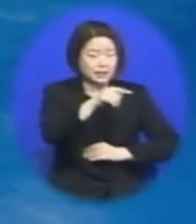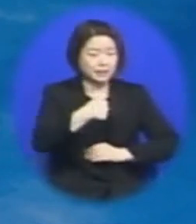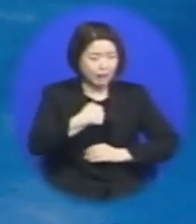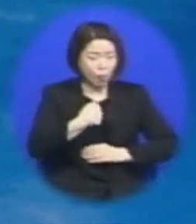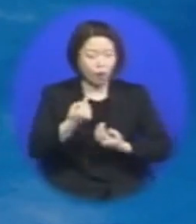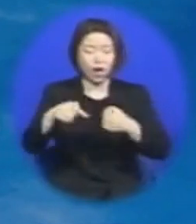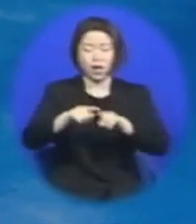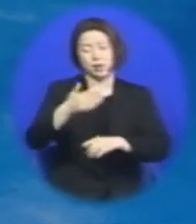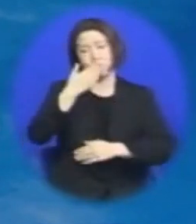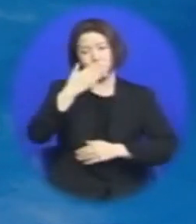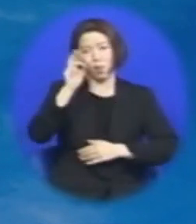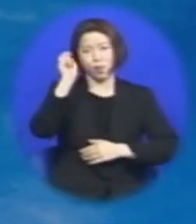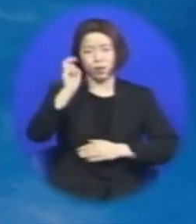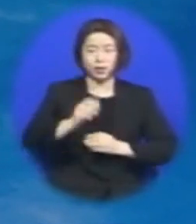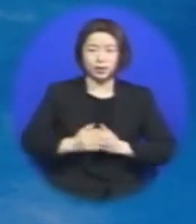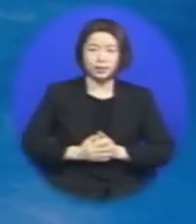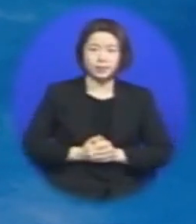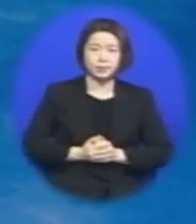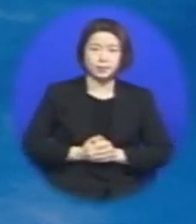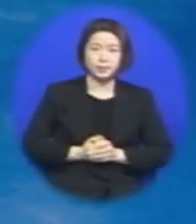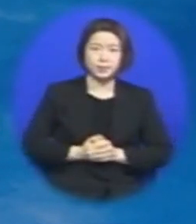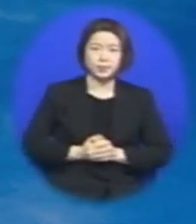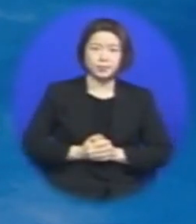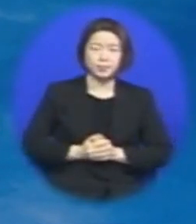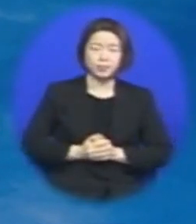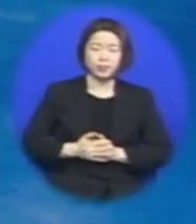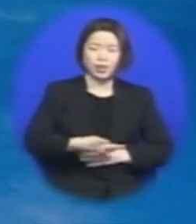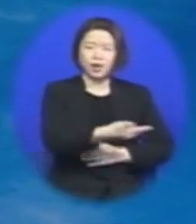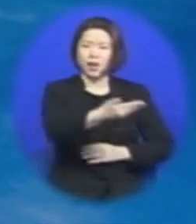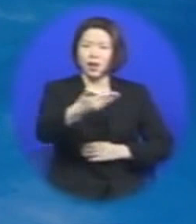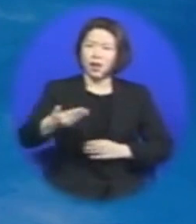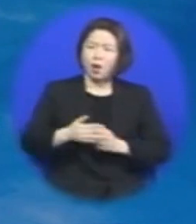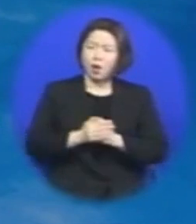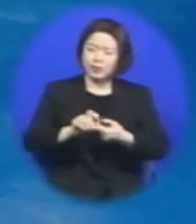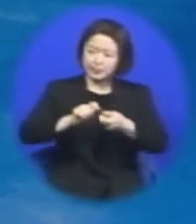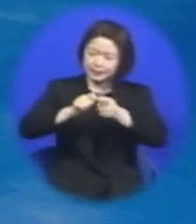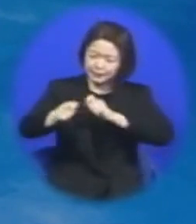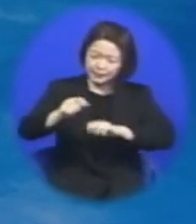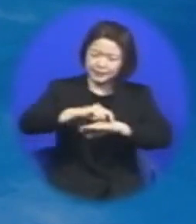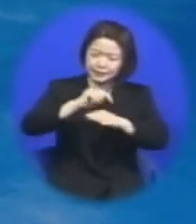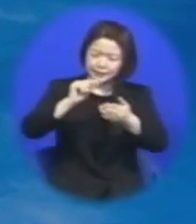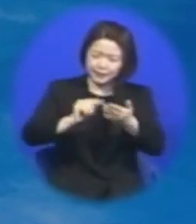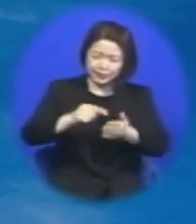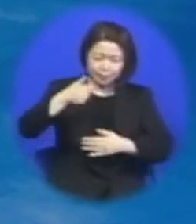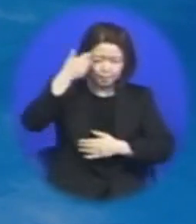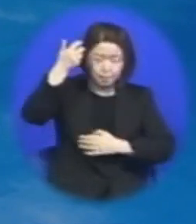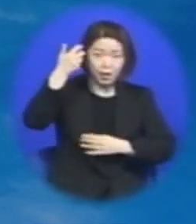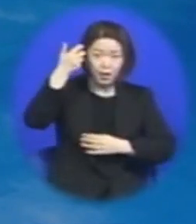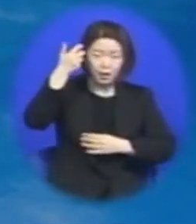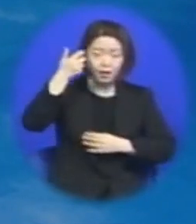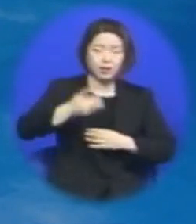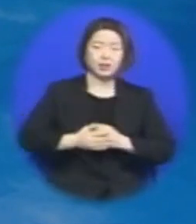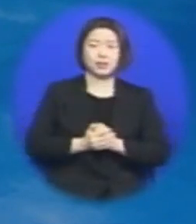먹을 것이다 여러분 막 찢겨진 심령 집